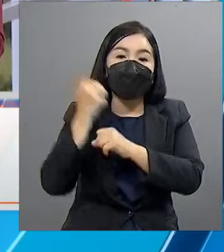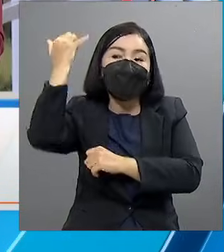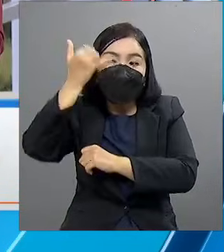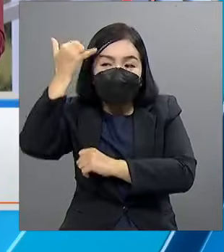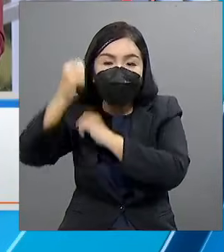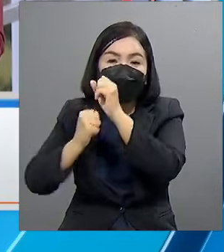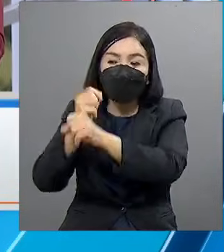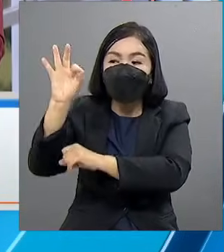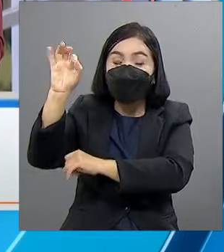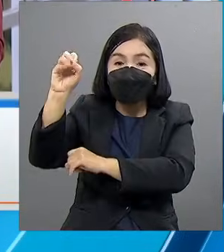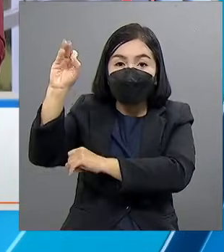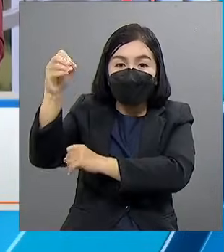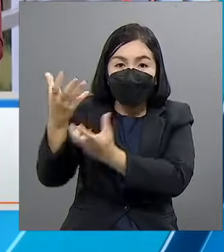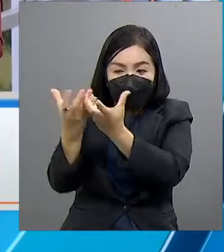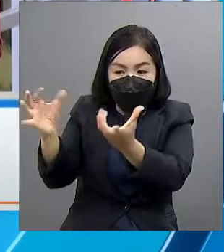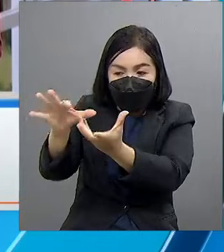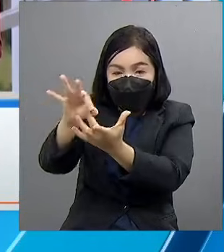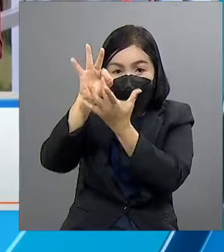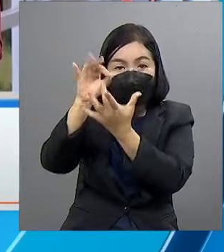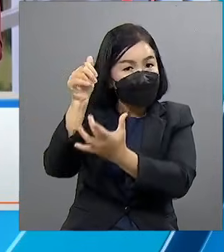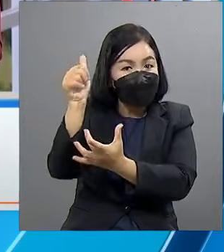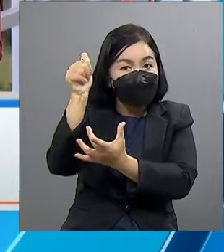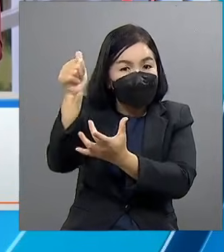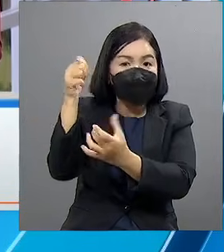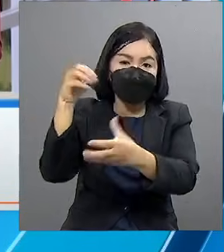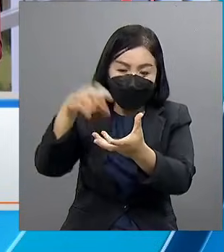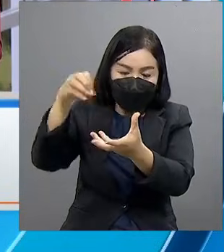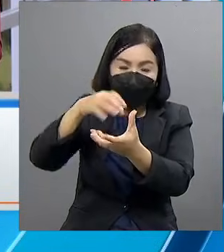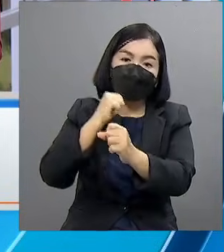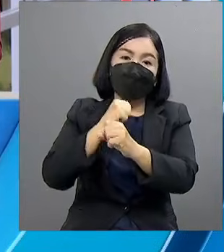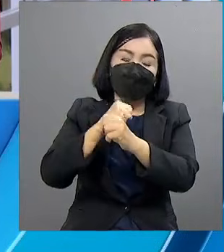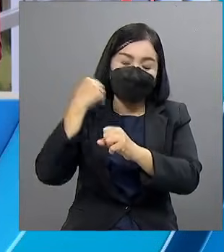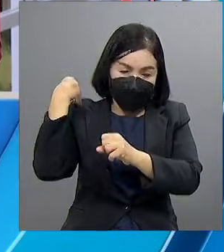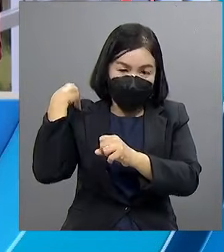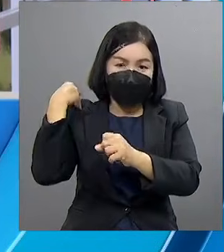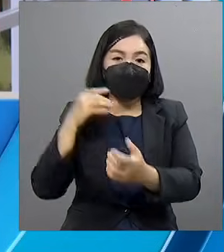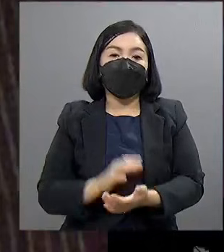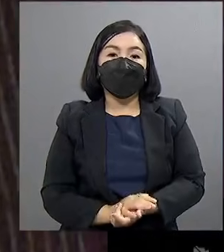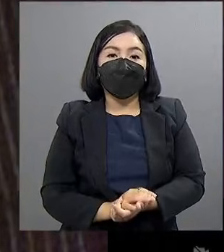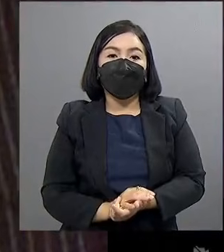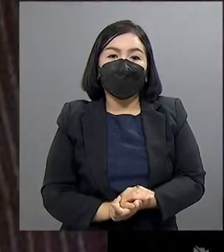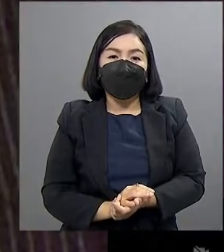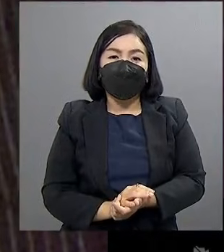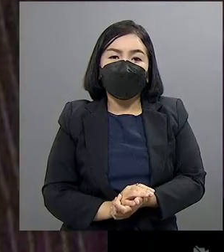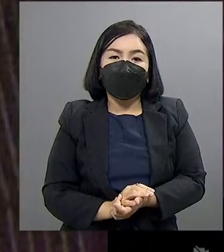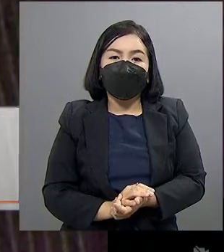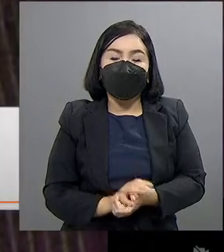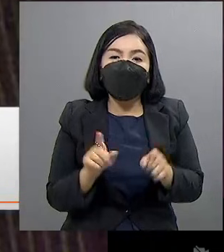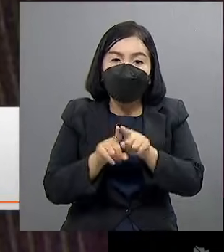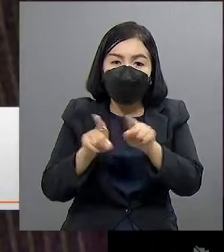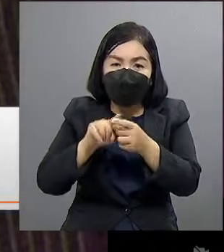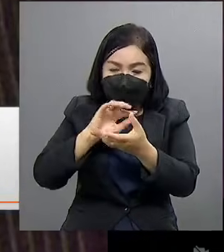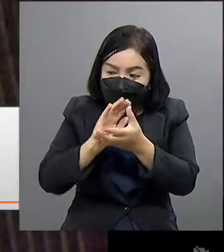สรรวัตถุดิบแบบพรีเมียมเลยนะคะโดยเราเนี่ยจะค่อนข้างจะแบบปรับให้กลมกล่อมแล้วก็ลดปริม